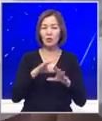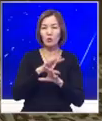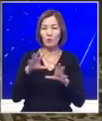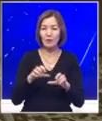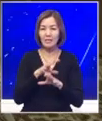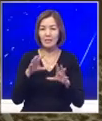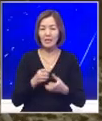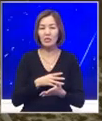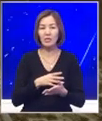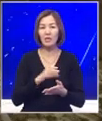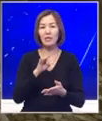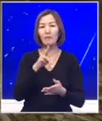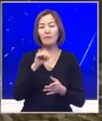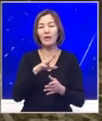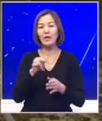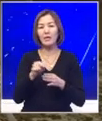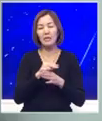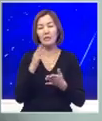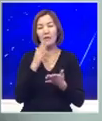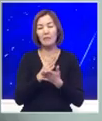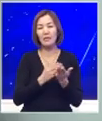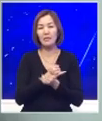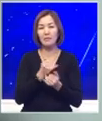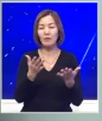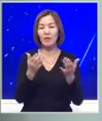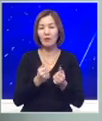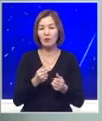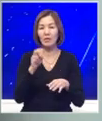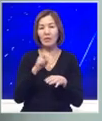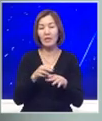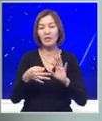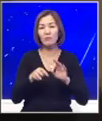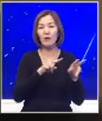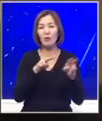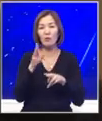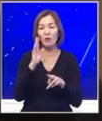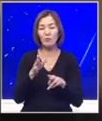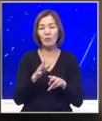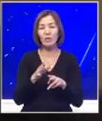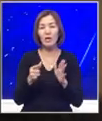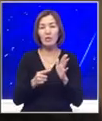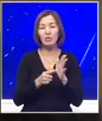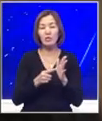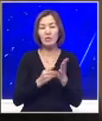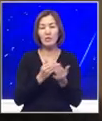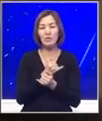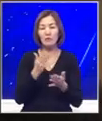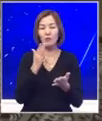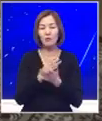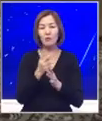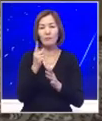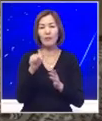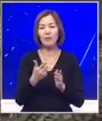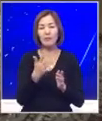қызметтері, ипотерапия да бар. Сондай-ақ қызмет алушылар дәрігерлердің жеке бақылауында болады. Барлығы 7 арнаулы қызмет көрсетеді. 1,5